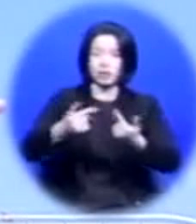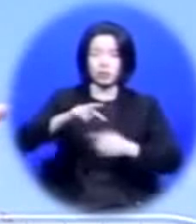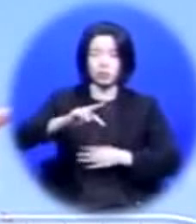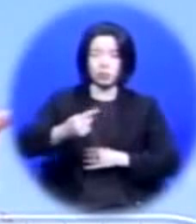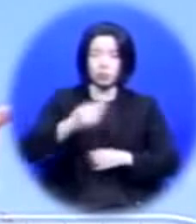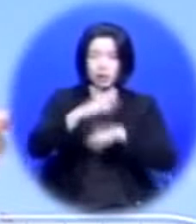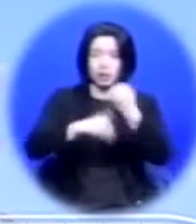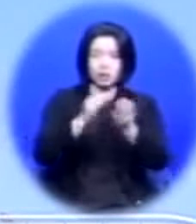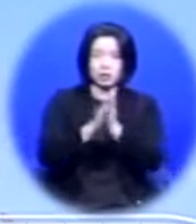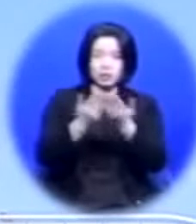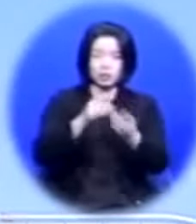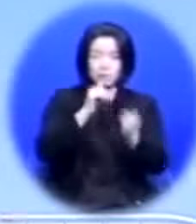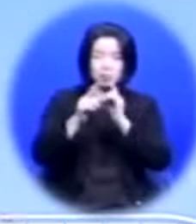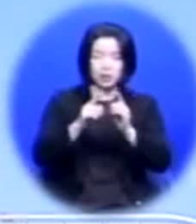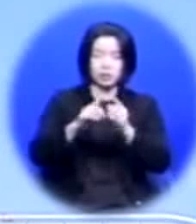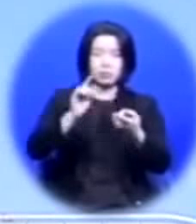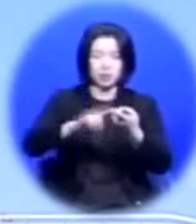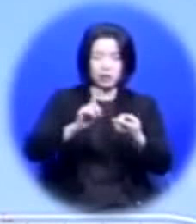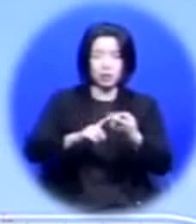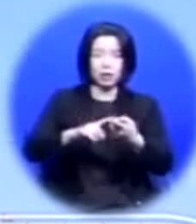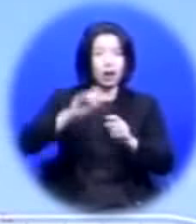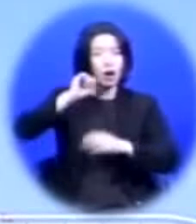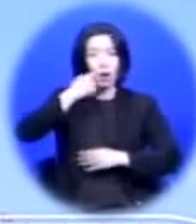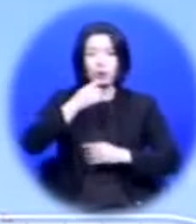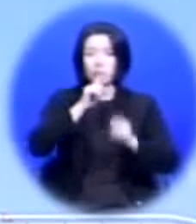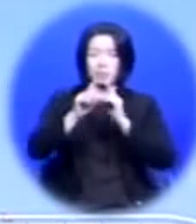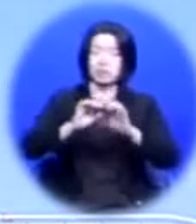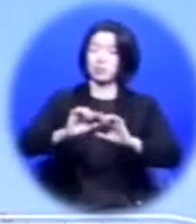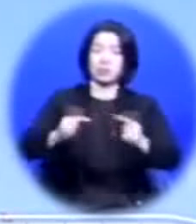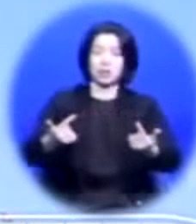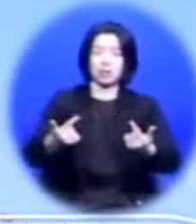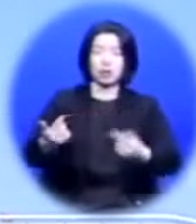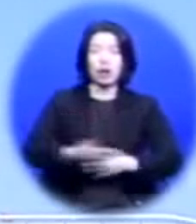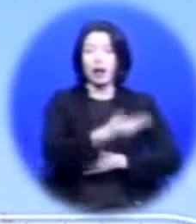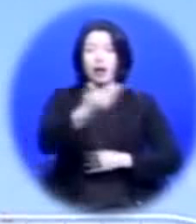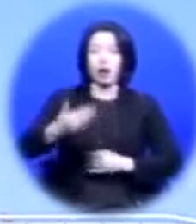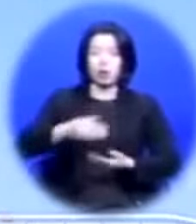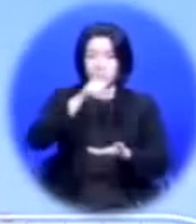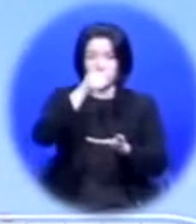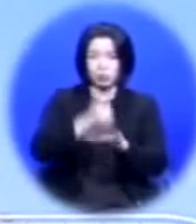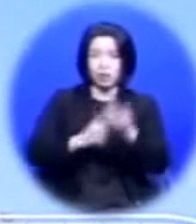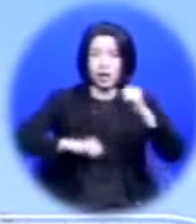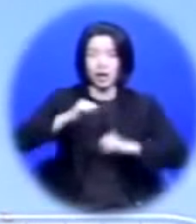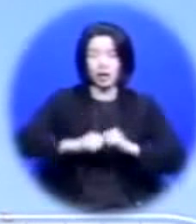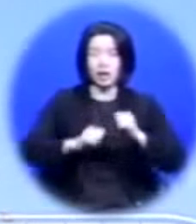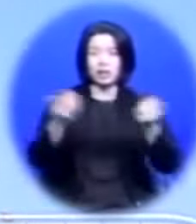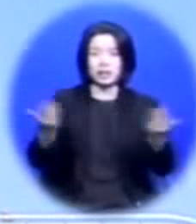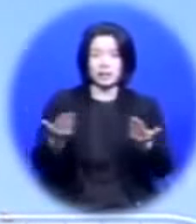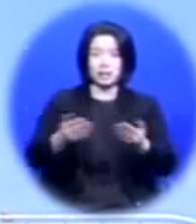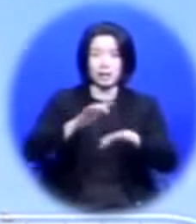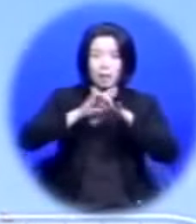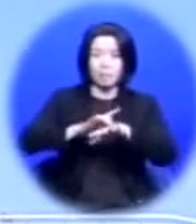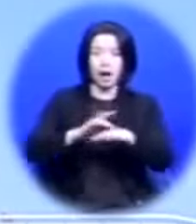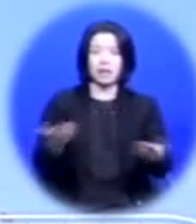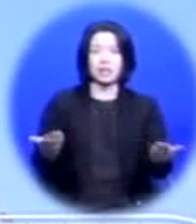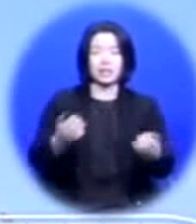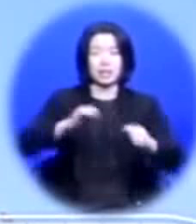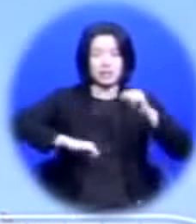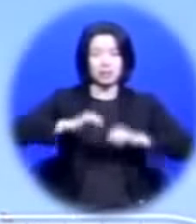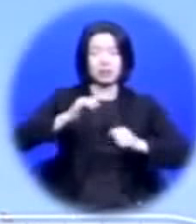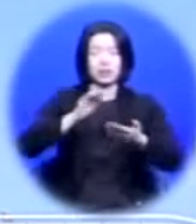자체가 뭘 특별히 어려운 말씀도 아닙니다 여러분 죄 짓는 일은 마귀의 역사입니다